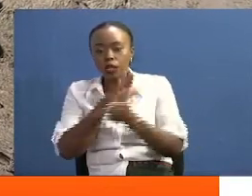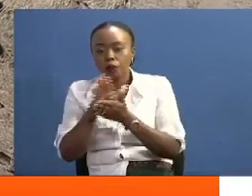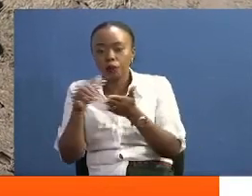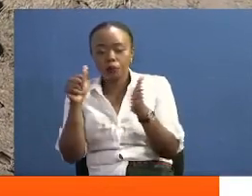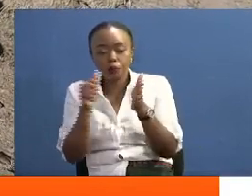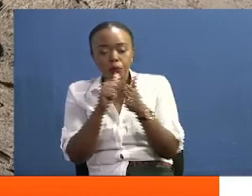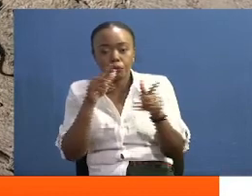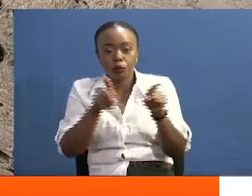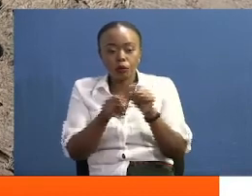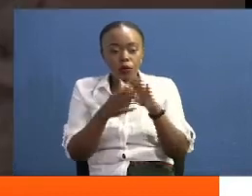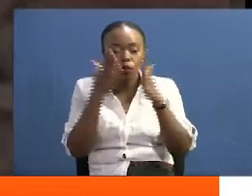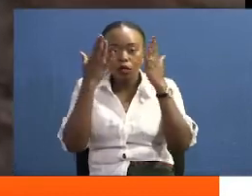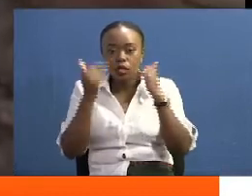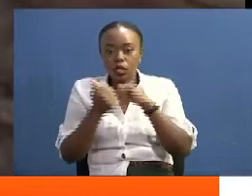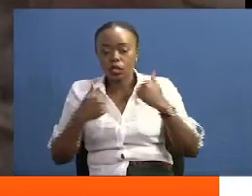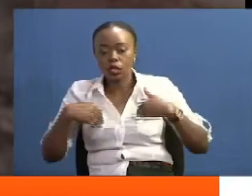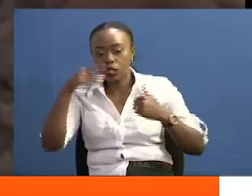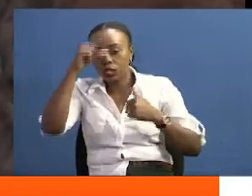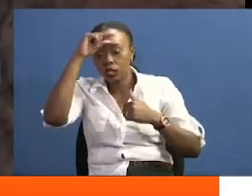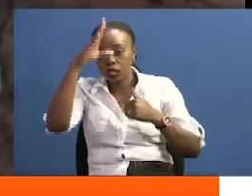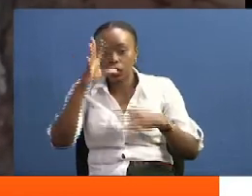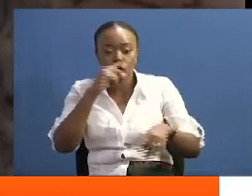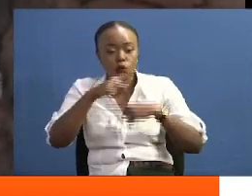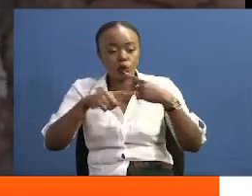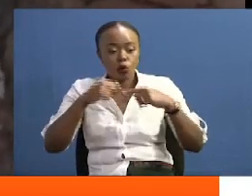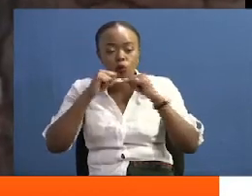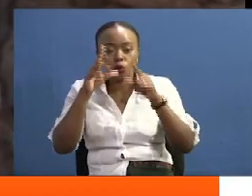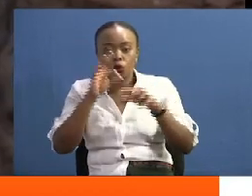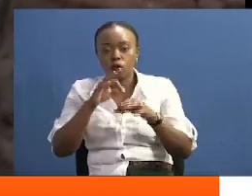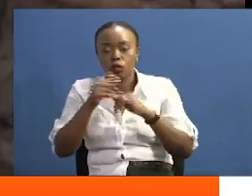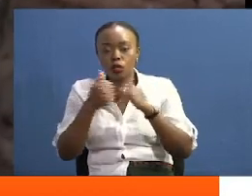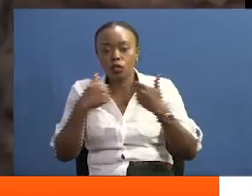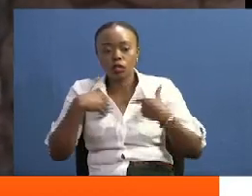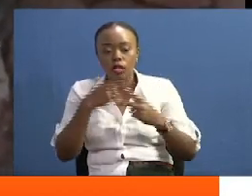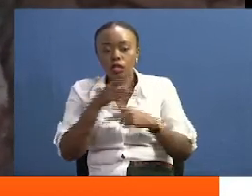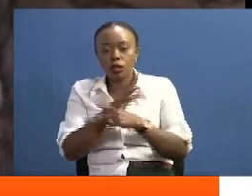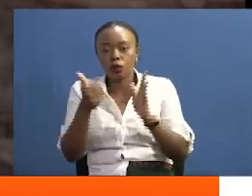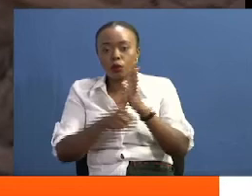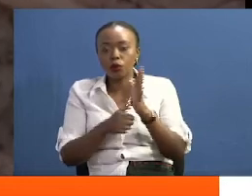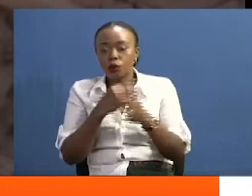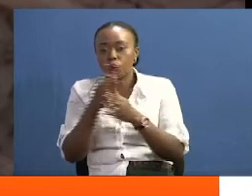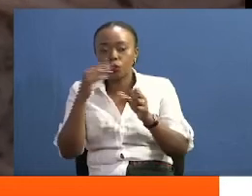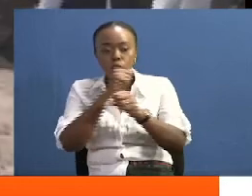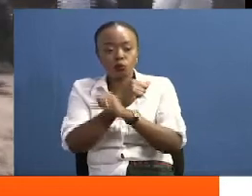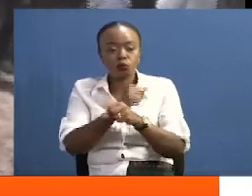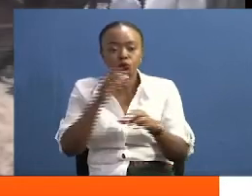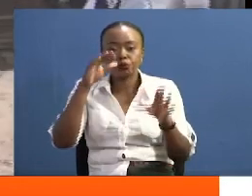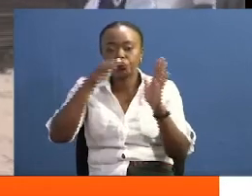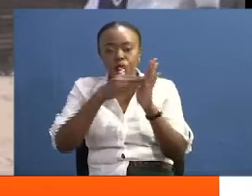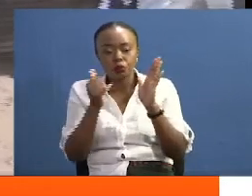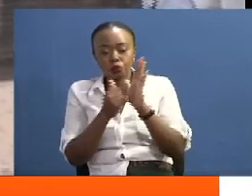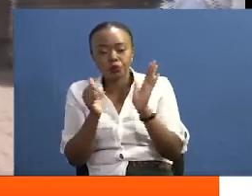eneo hilo. Kufikia sasa, serikali inazidi kuweka mikakati ya kukabiliana na swala la usalama,